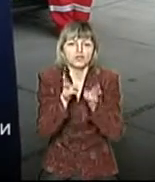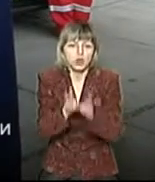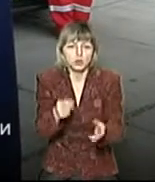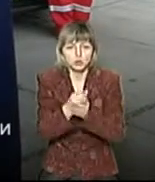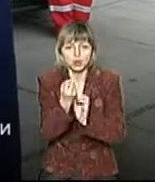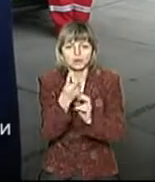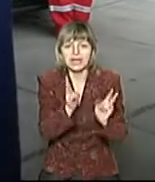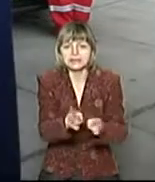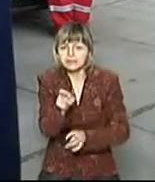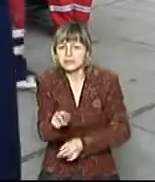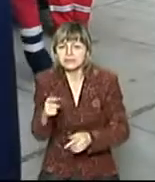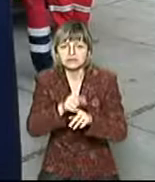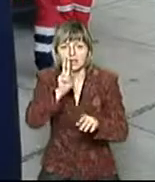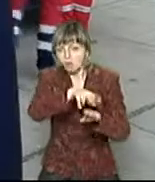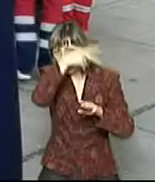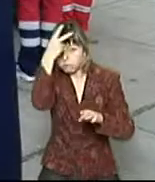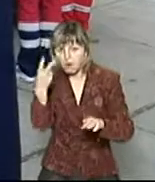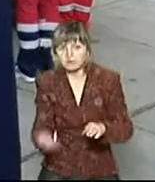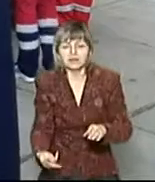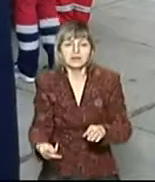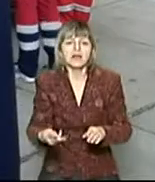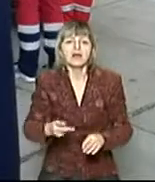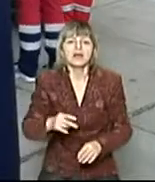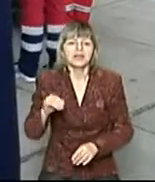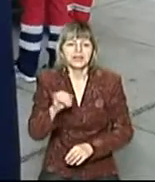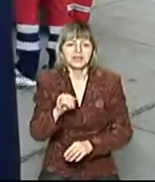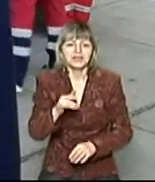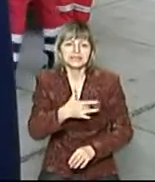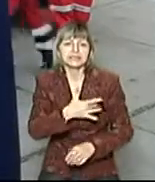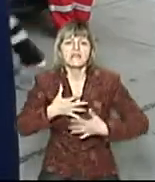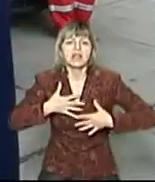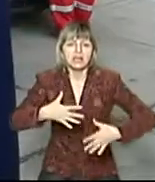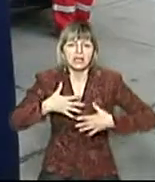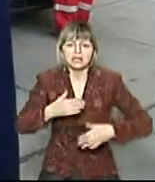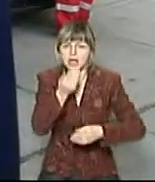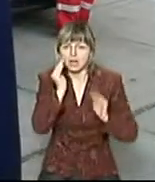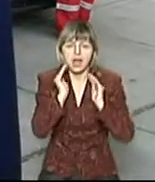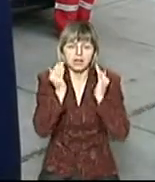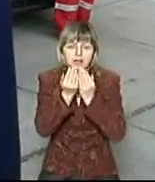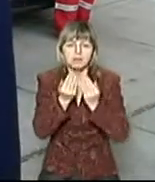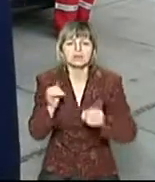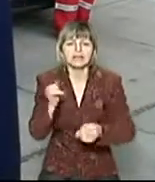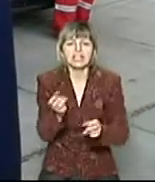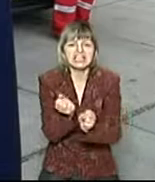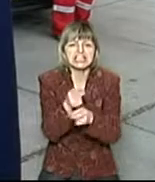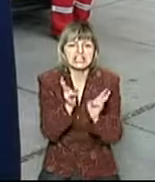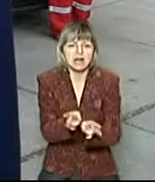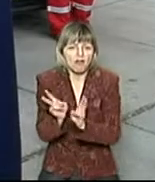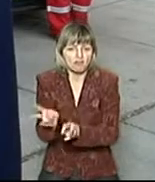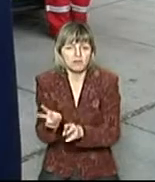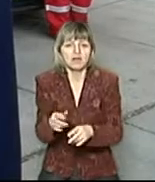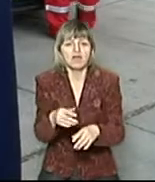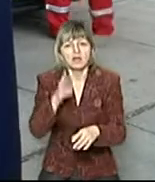12 потерпілих, це і падіння з висоти, і серцево-легенева реанімація, і травми, і